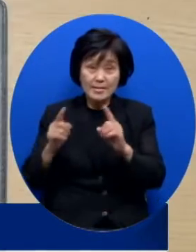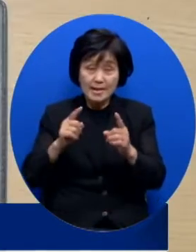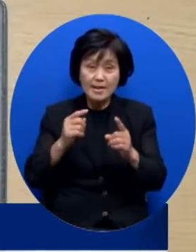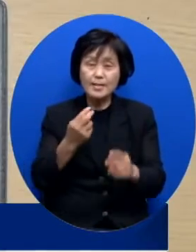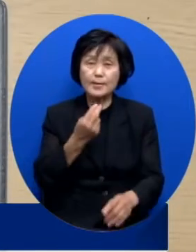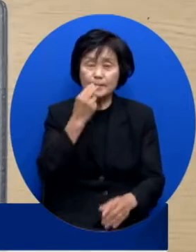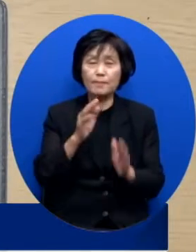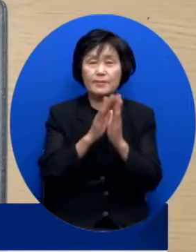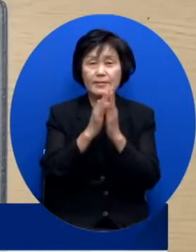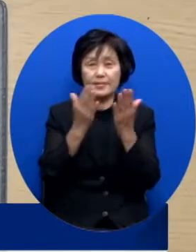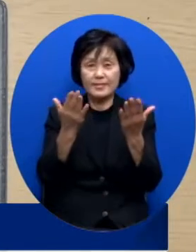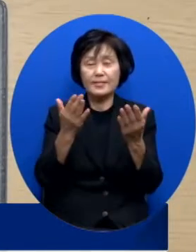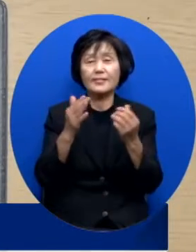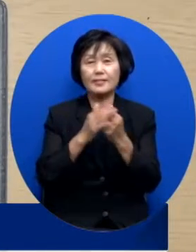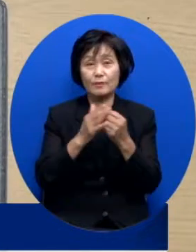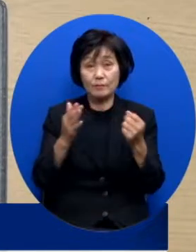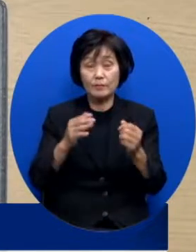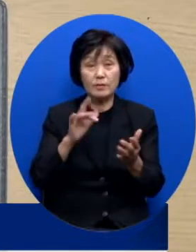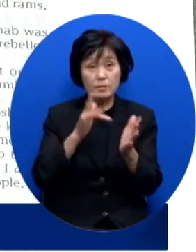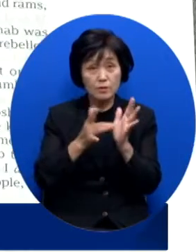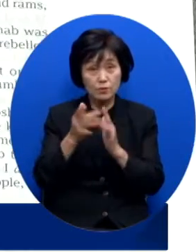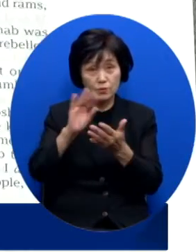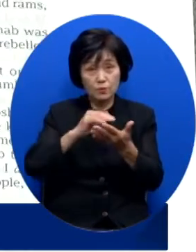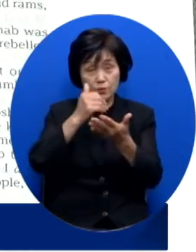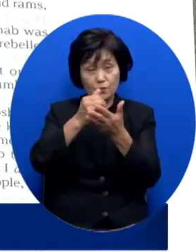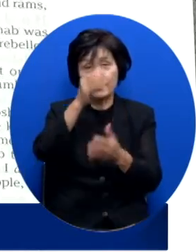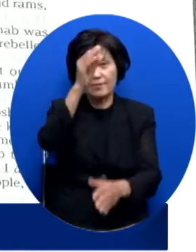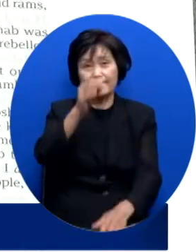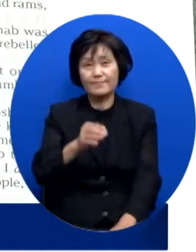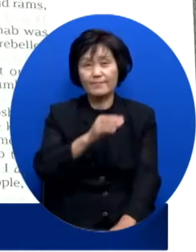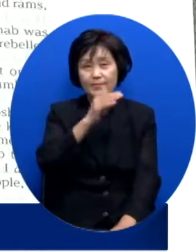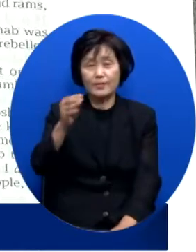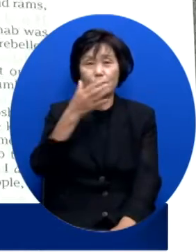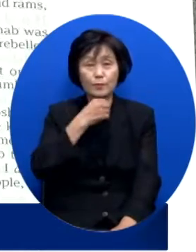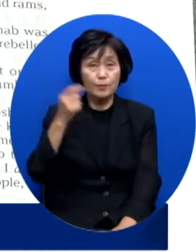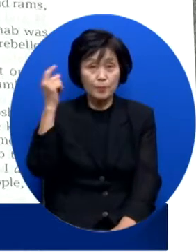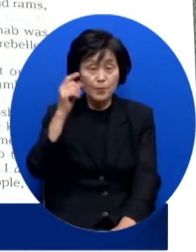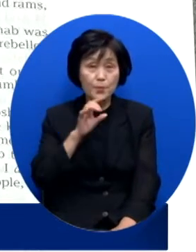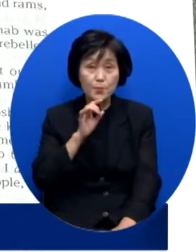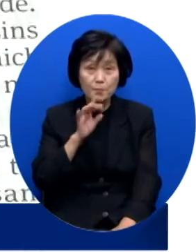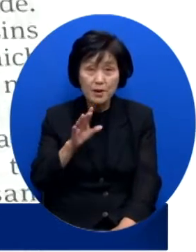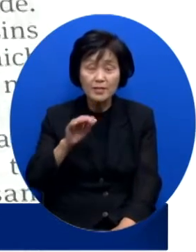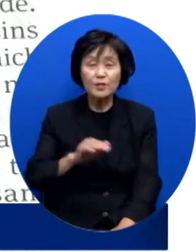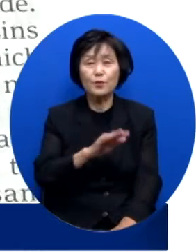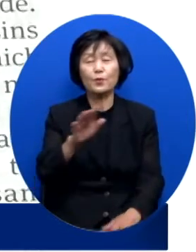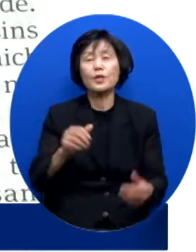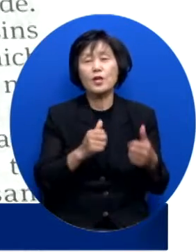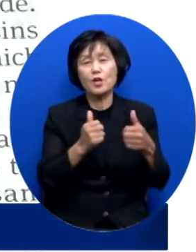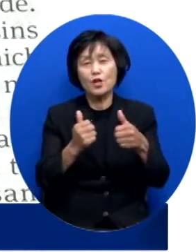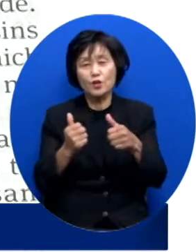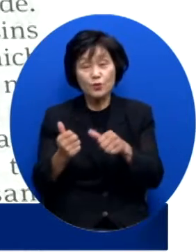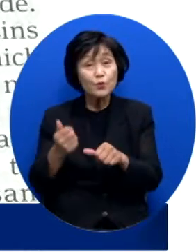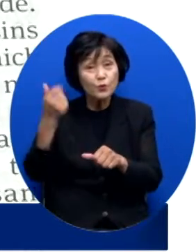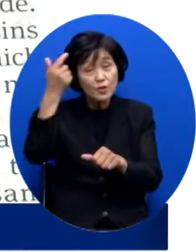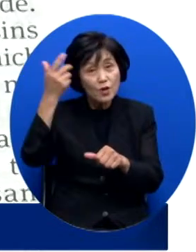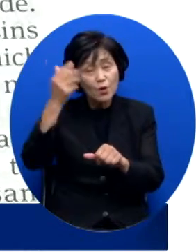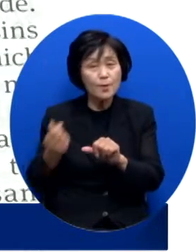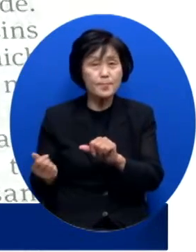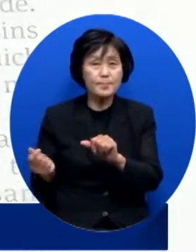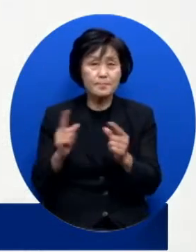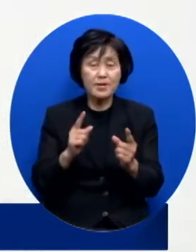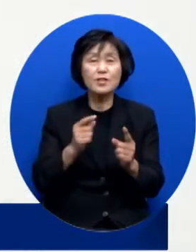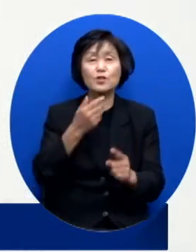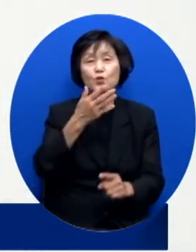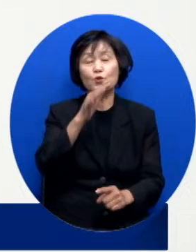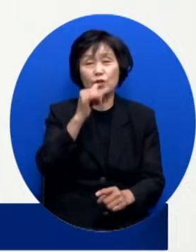때문입니다. 예수 그리스도의 십자가 복음만이 우리의 죽은 영혼을 살리며 영원한 생명인